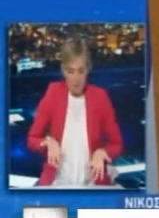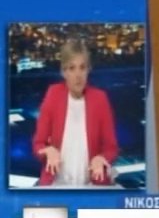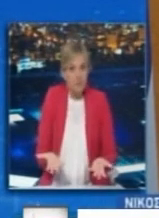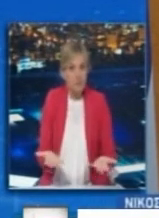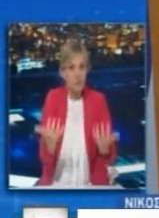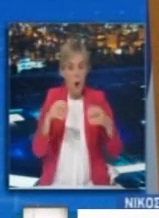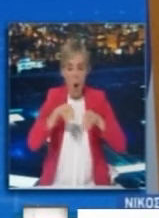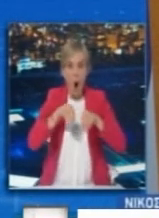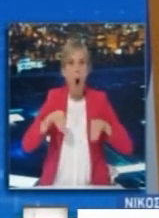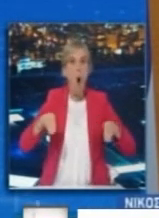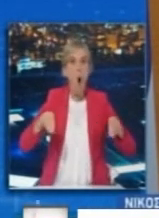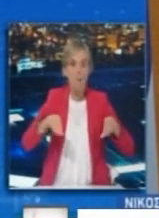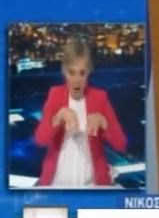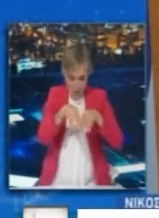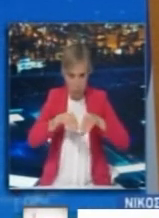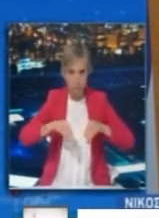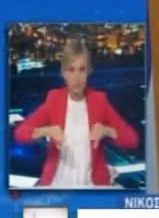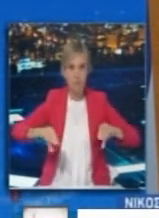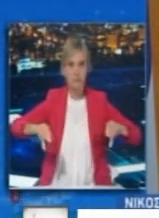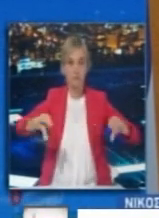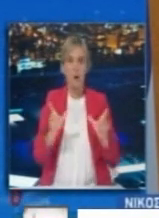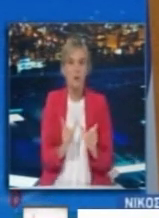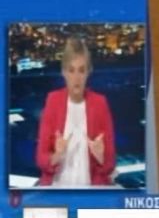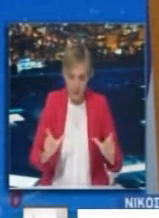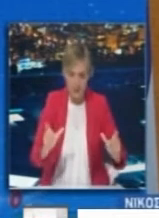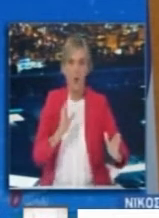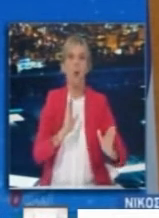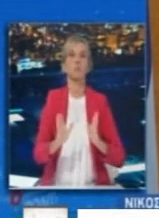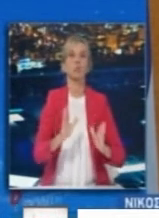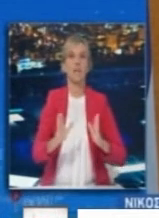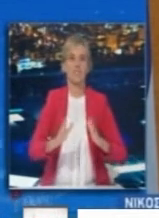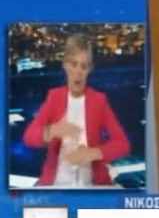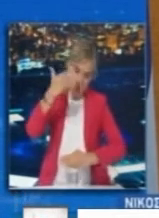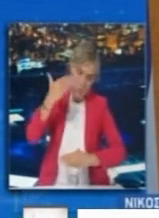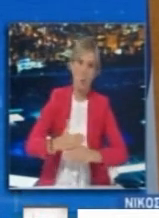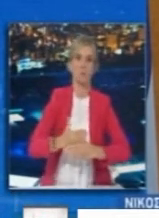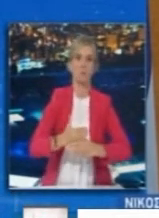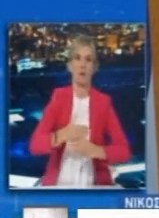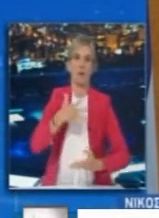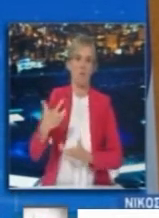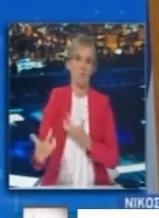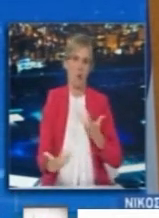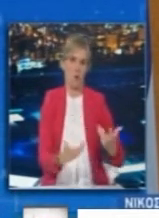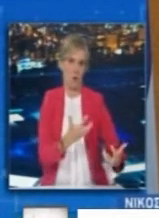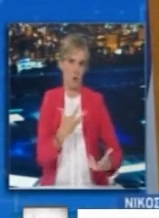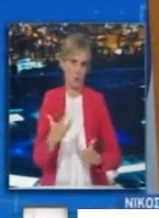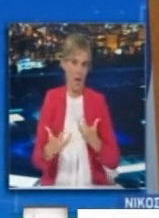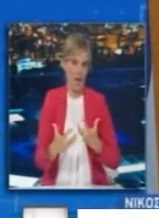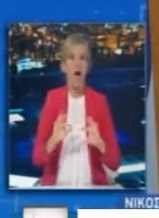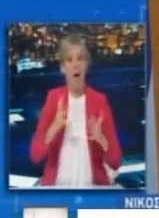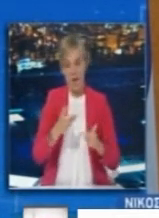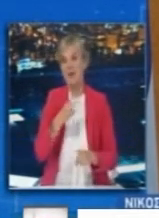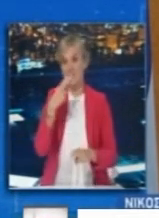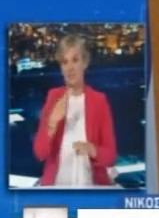περιπτώσεις να κόψουμε το μέτωπο σε πολλά σημεία, προστατεύοντας μέχρι στιγμής κατά το δυνατό τους οικισμούς, αλλά κυρίως τον αρχαιολογικό χώρο